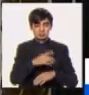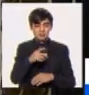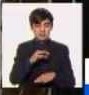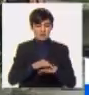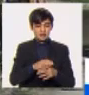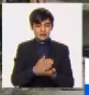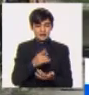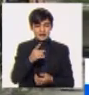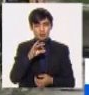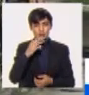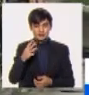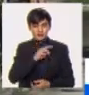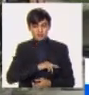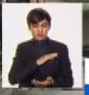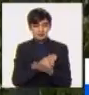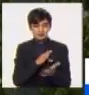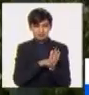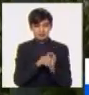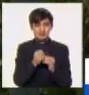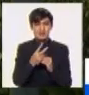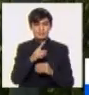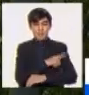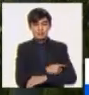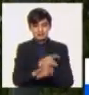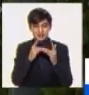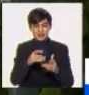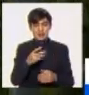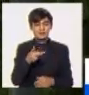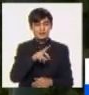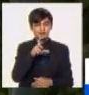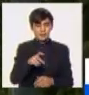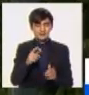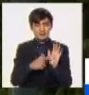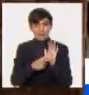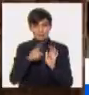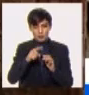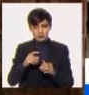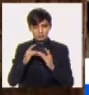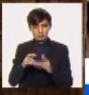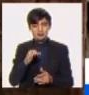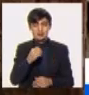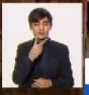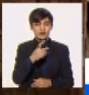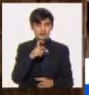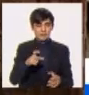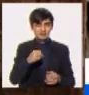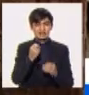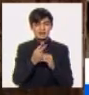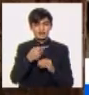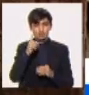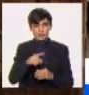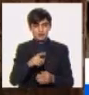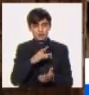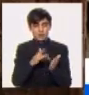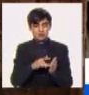біреуі жедел жәрдем қызметкері, оны 12-ші аурухана, екеуі 7-ші аурухана, екеуі 12-ші қалалық емхананың медицина